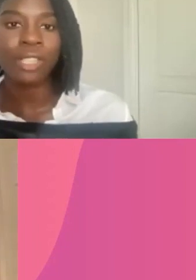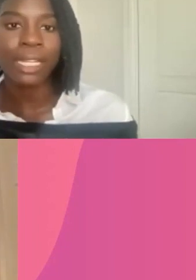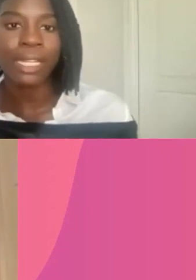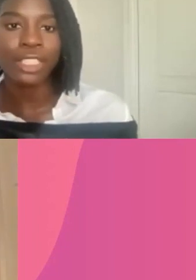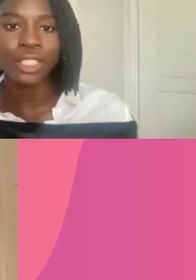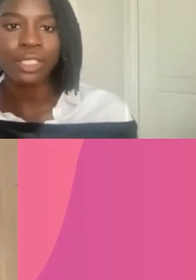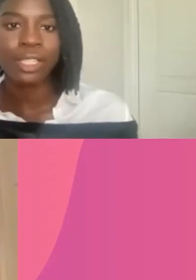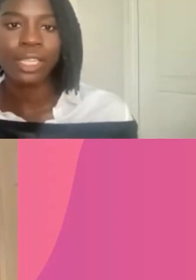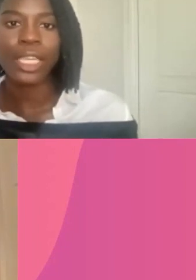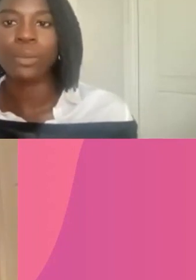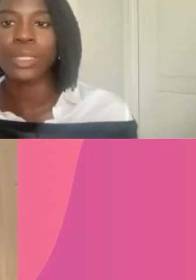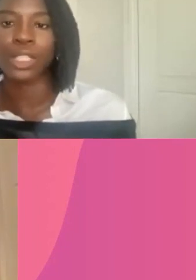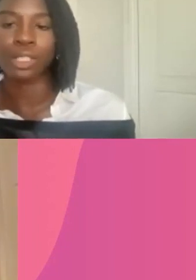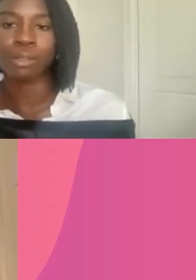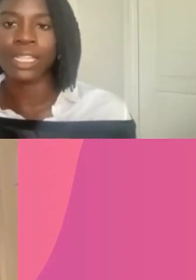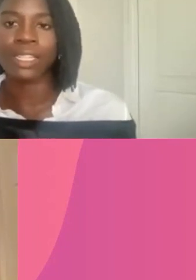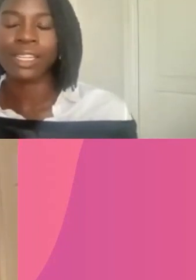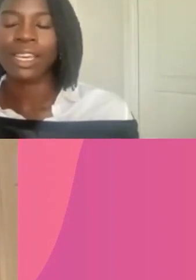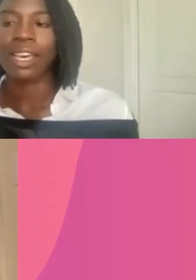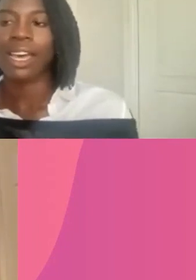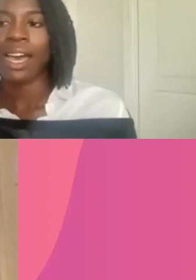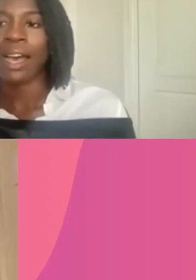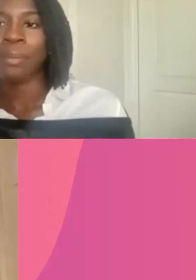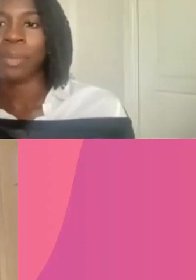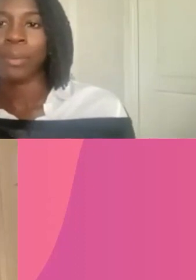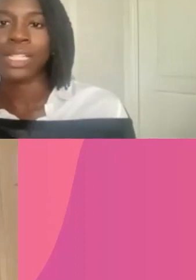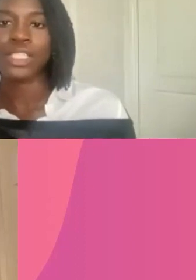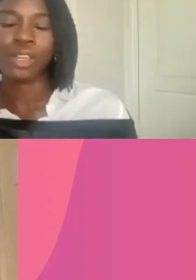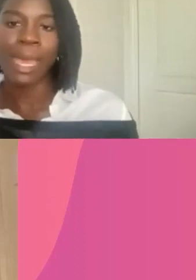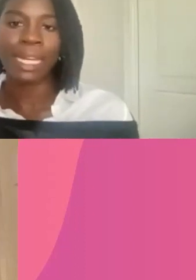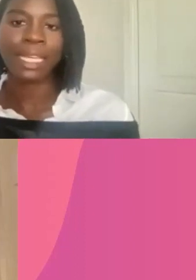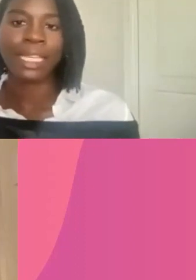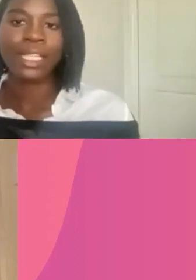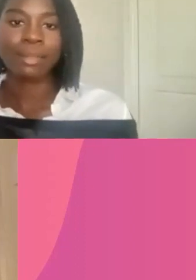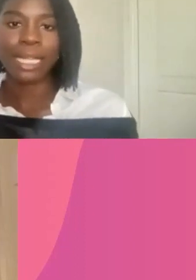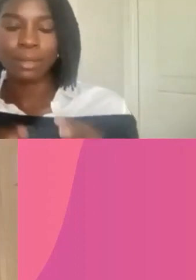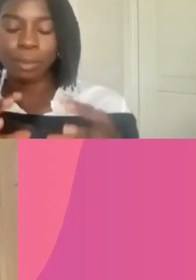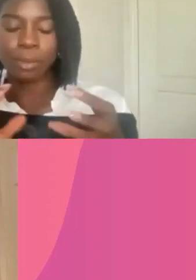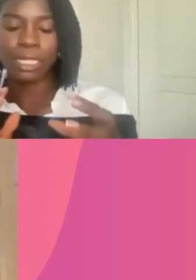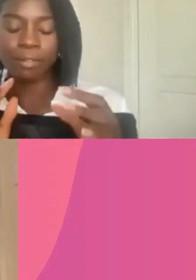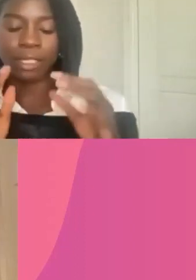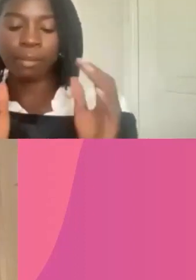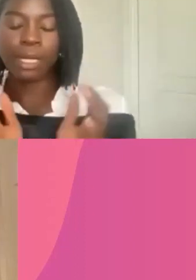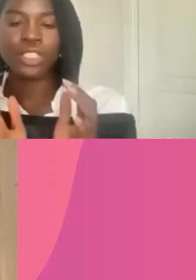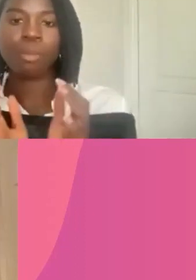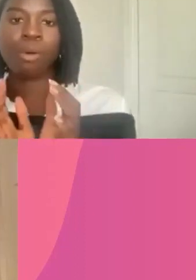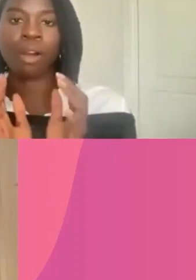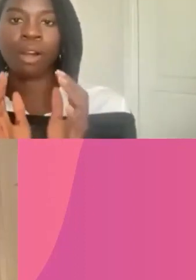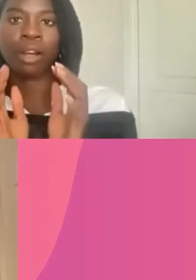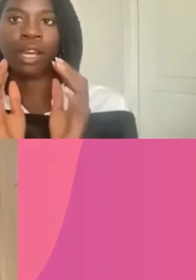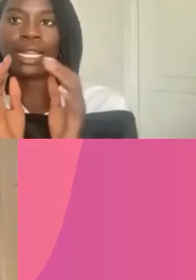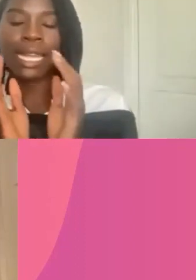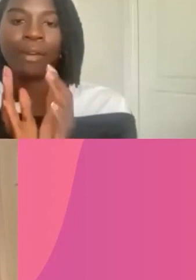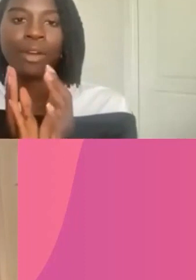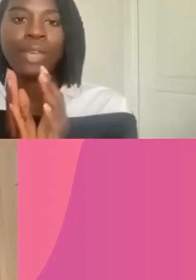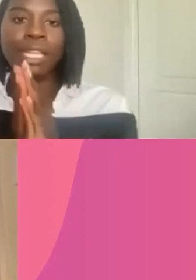à un AVC acquis, c'est-à-dire que ce n'est pas de nature congénitale, eh bien, cela était inclus. Mais quand on parle de quelque